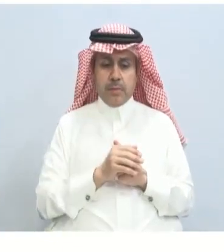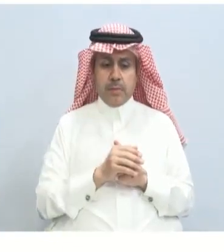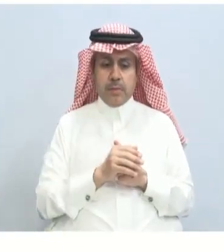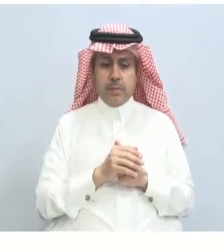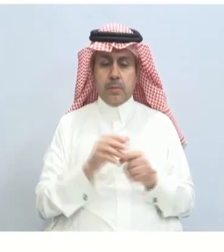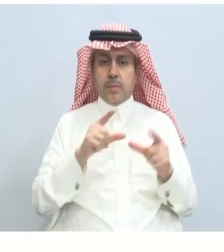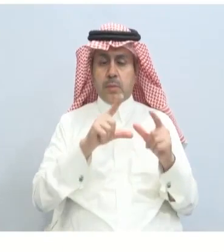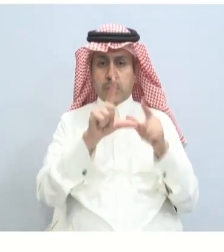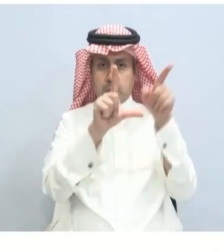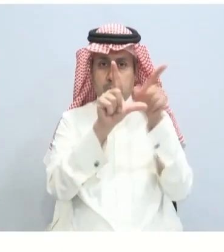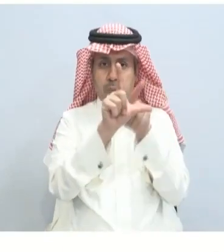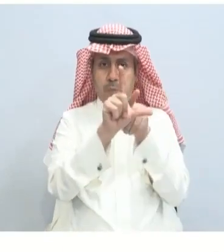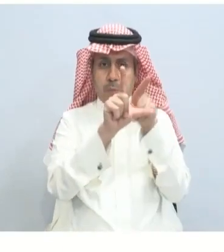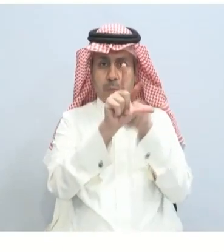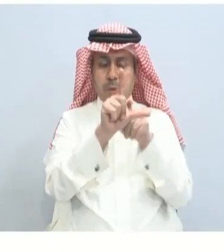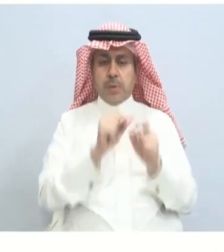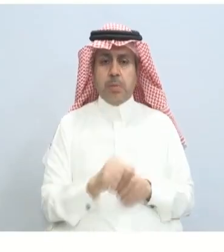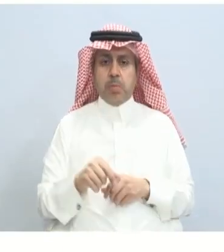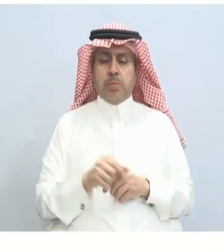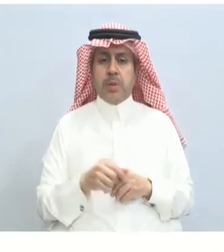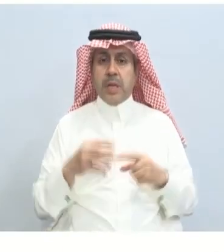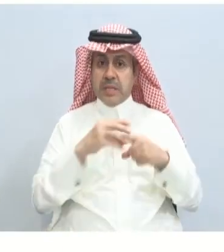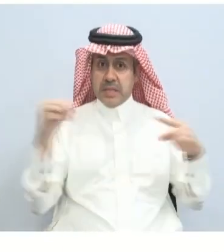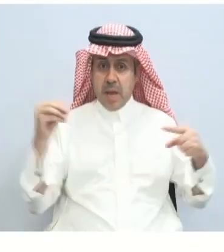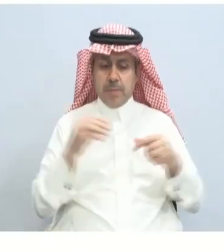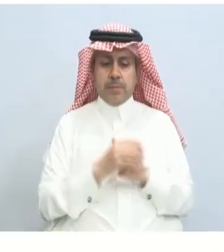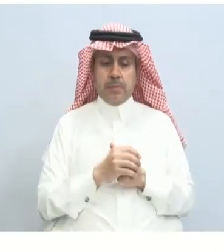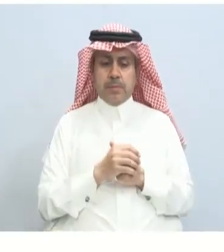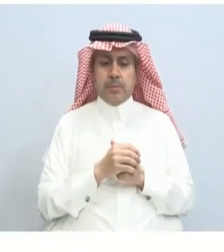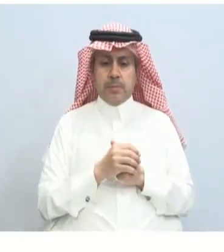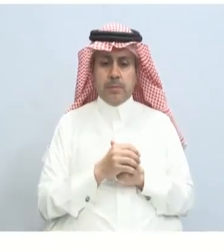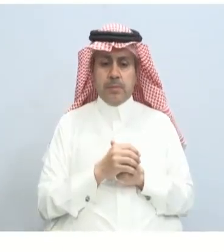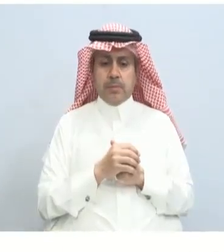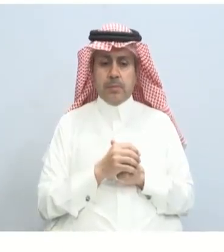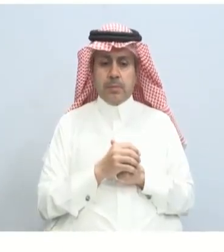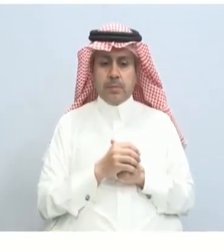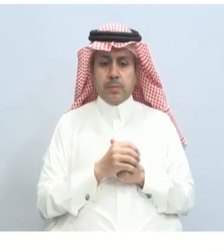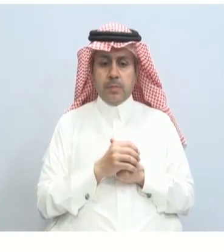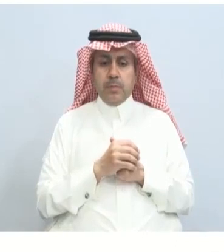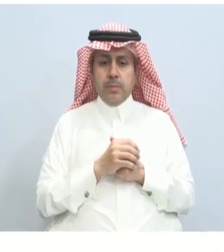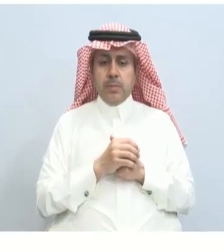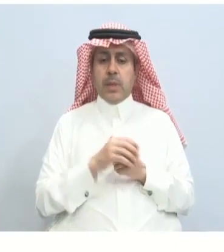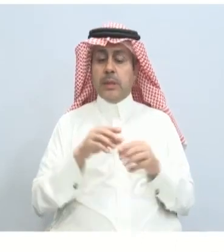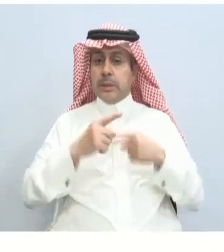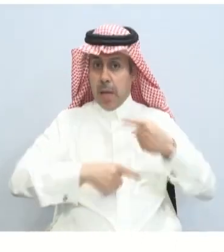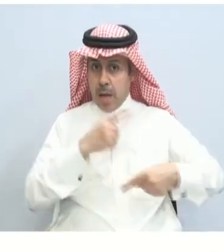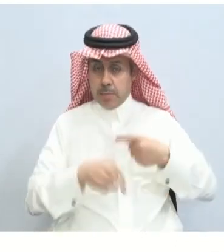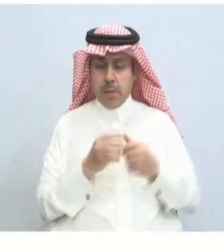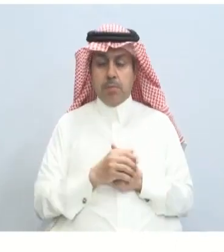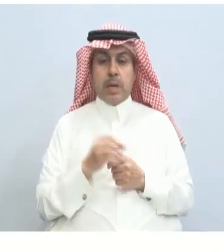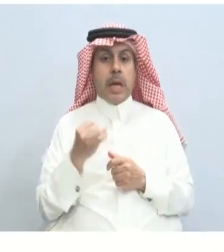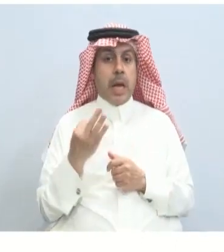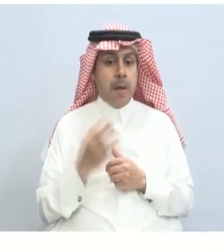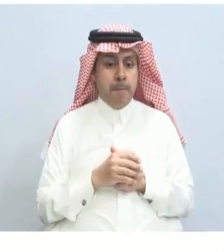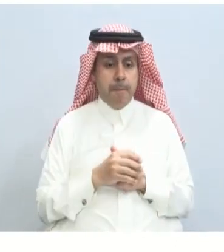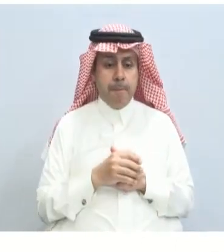لها سيكون مقدار سالب سيكون في المكان السالب فبالتالي نقول دائما اذا اردت انك تحسب كوساين